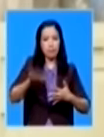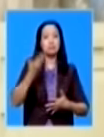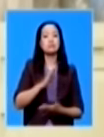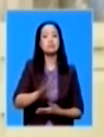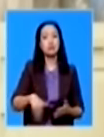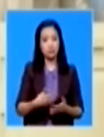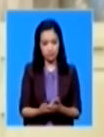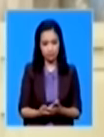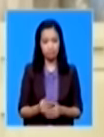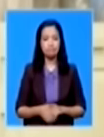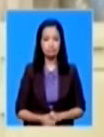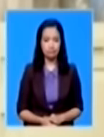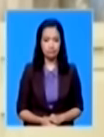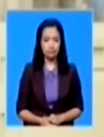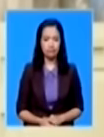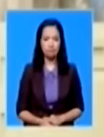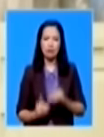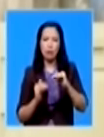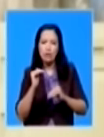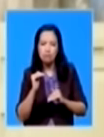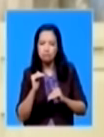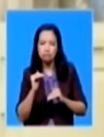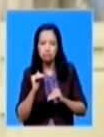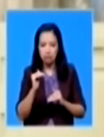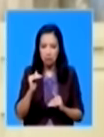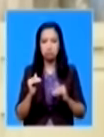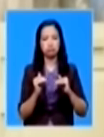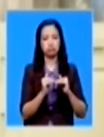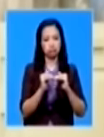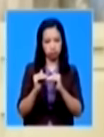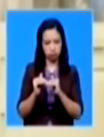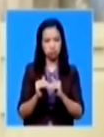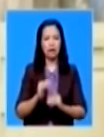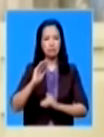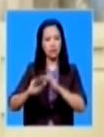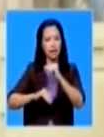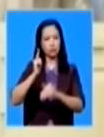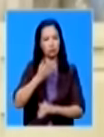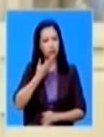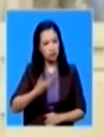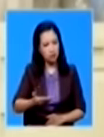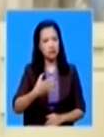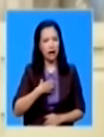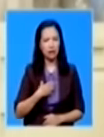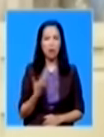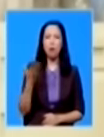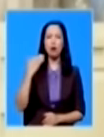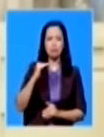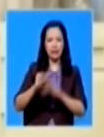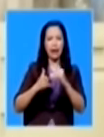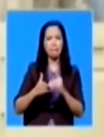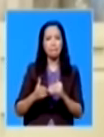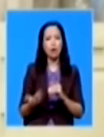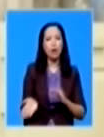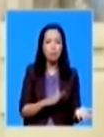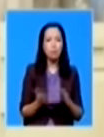ไงมันก็ไปติดกับดักอะไรอีกอะความเหลื่อมล้ำนะความเป็นทุนของการพัฒนาที่ไม่ยั่งยืนมันเกิดขึ้นปั๊บแป๊บแล้วก็พังบ้างอะไรบ้